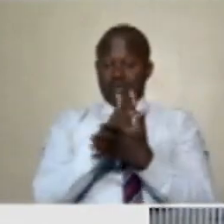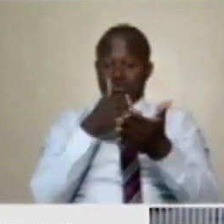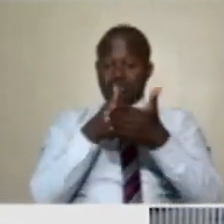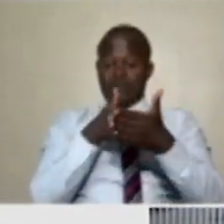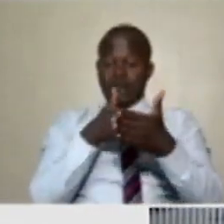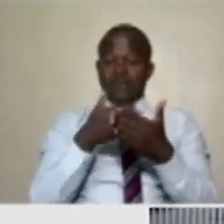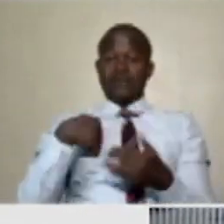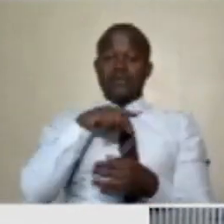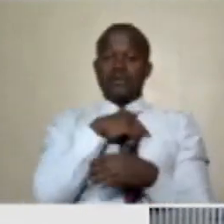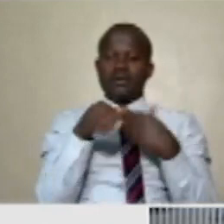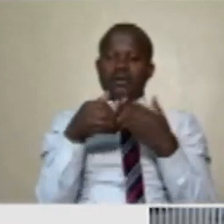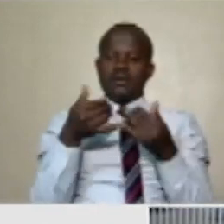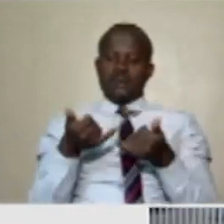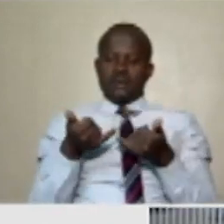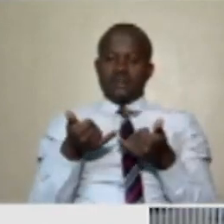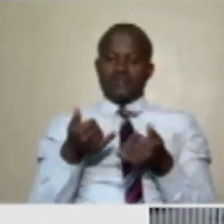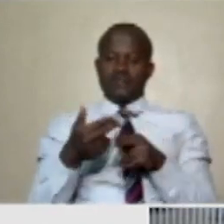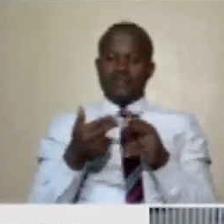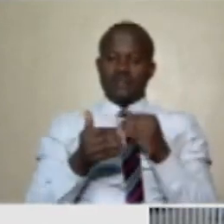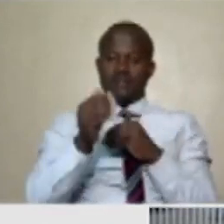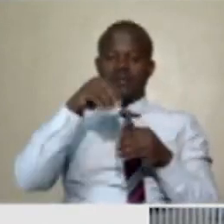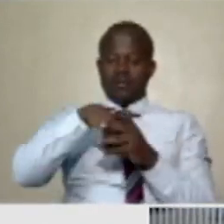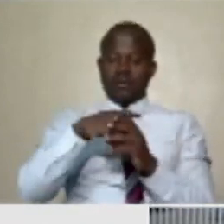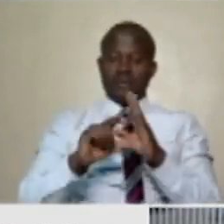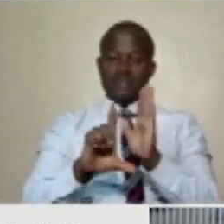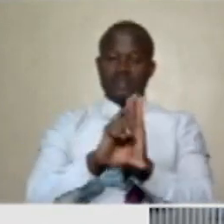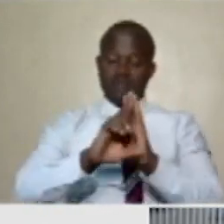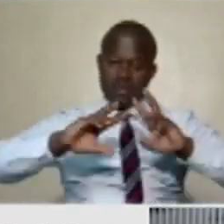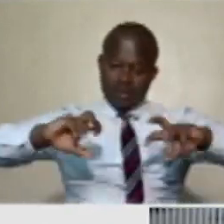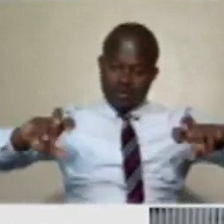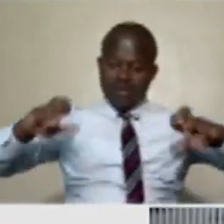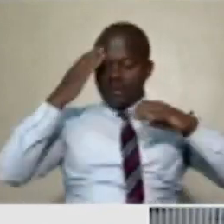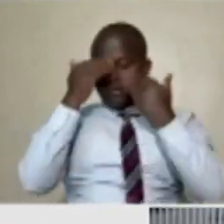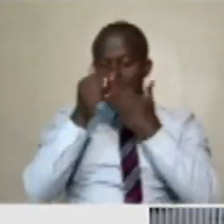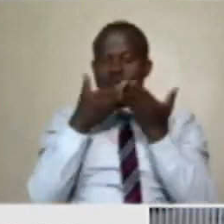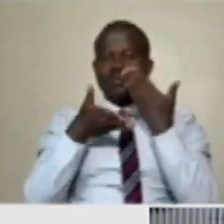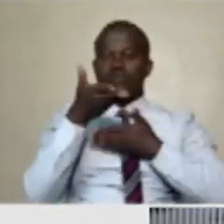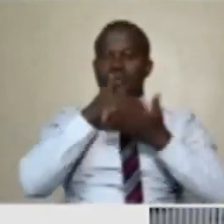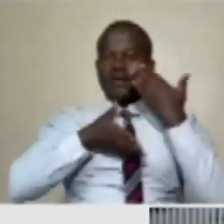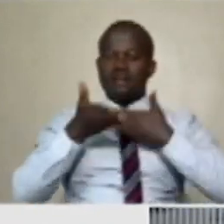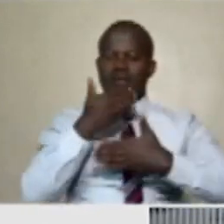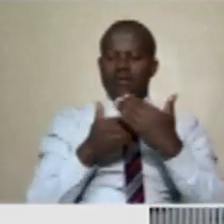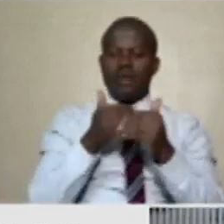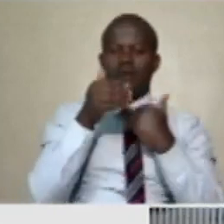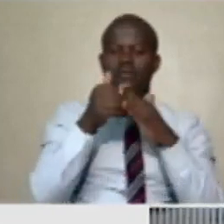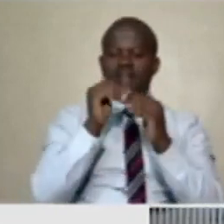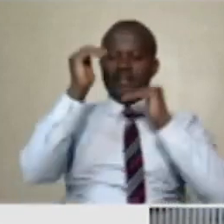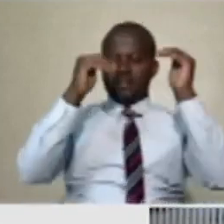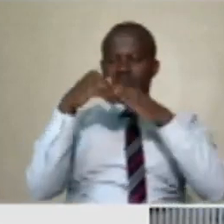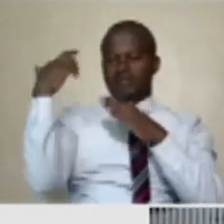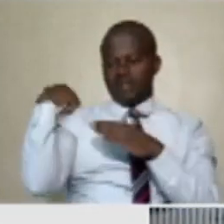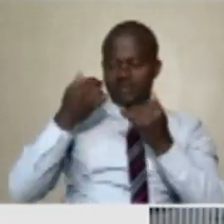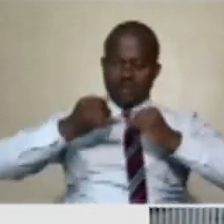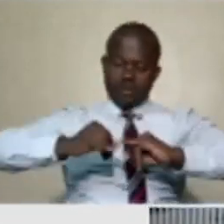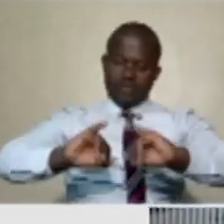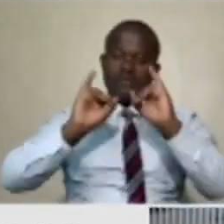imbogamizi. Tukaba rero tugiye nabyo muri aya mategeko turimo gusuzuma kugira ngo tubiganireho n'inzego zishinzwe kubishyira